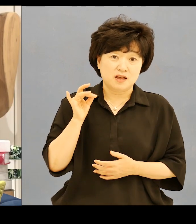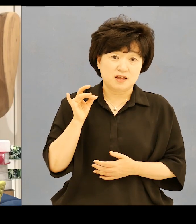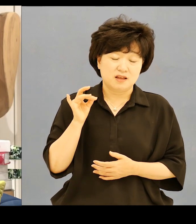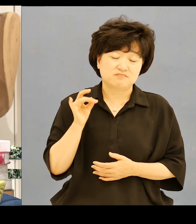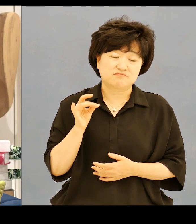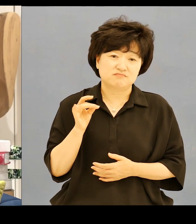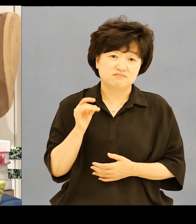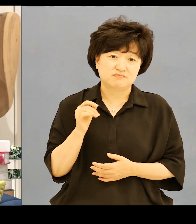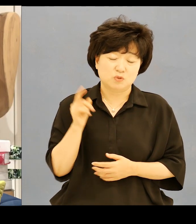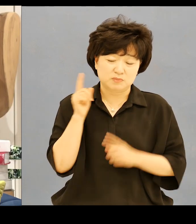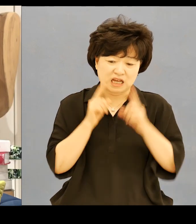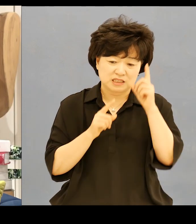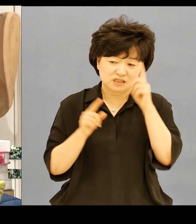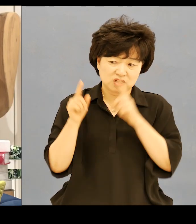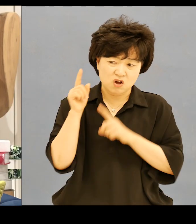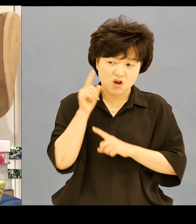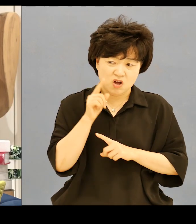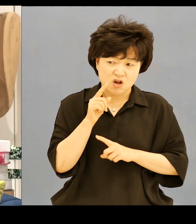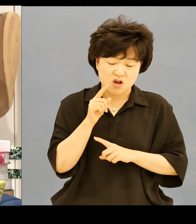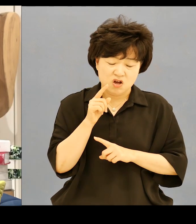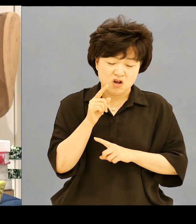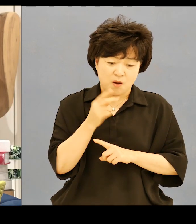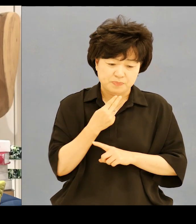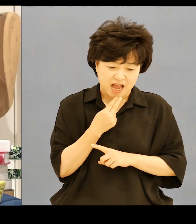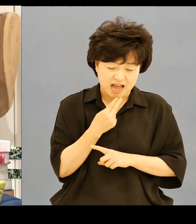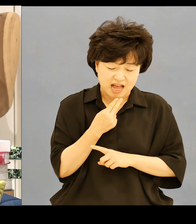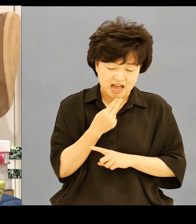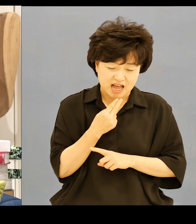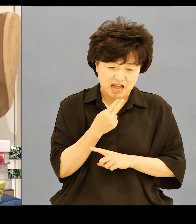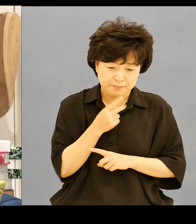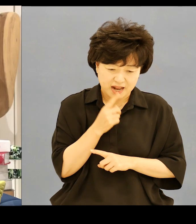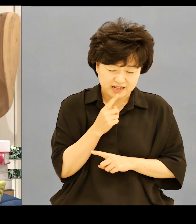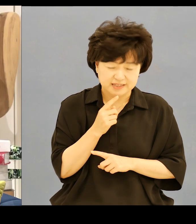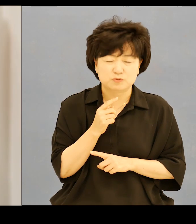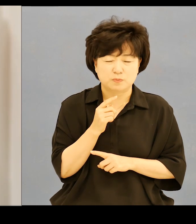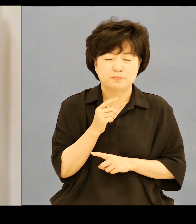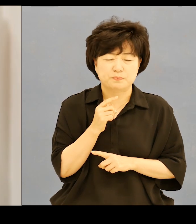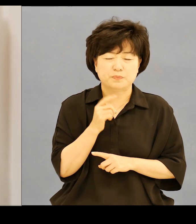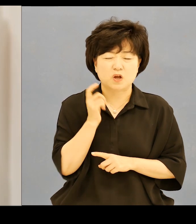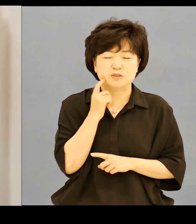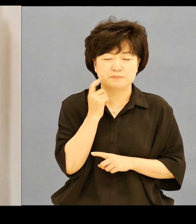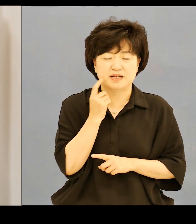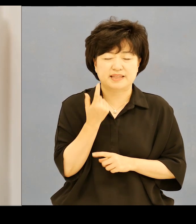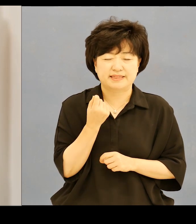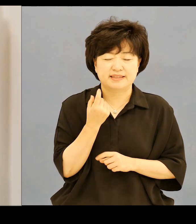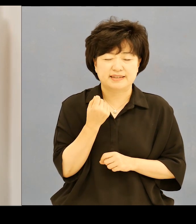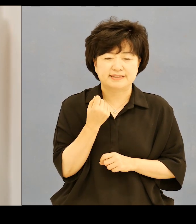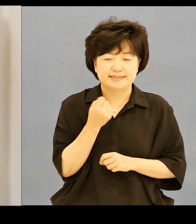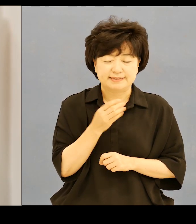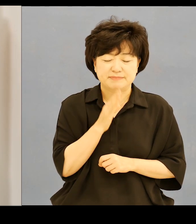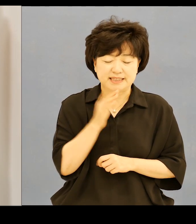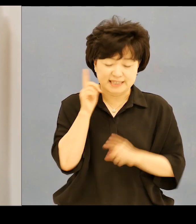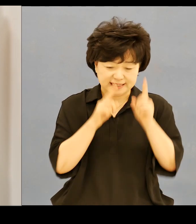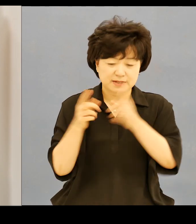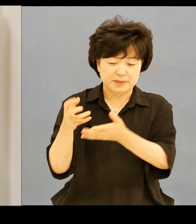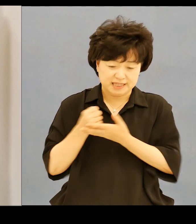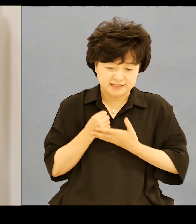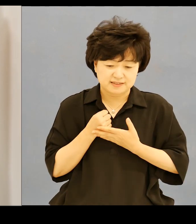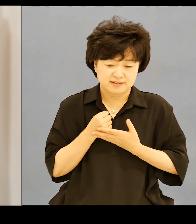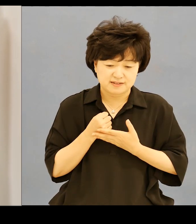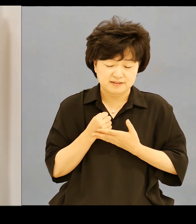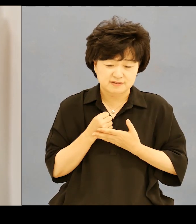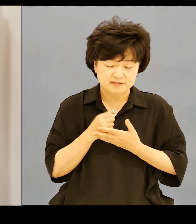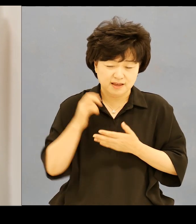좀 상처를 안 받았다고 하면 거짓말인 거고. 네네. 근데 다시 또 반대로